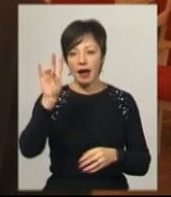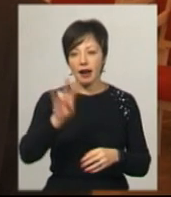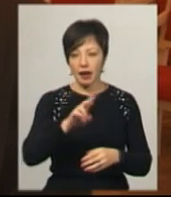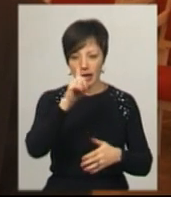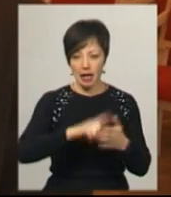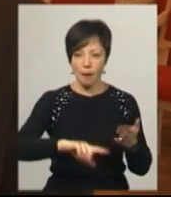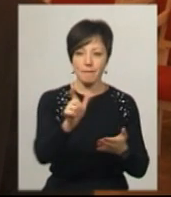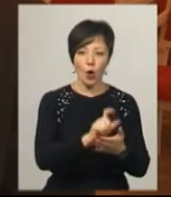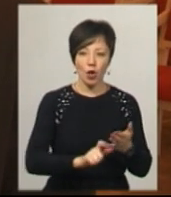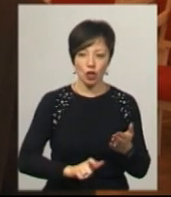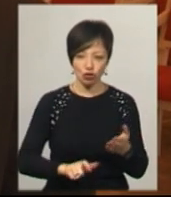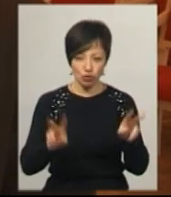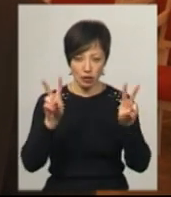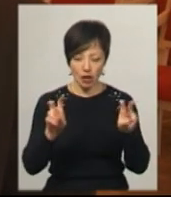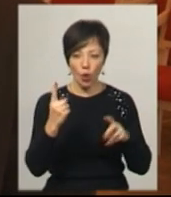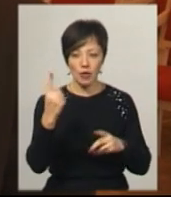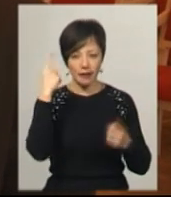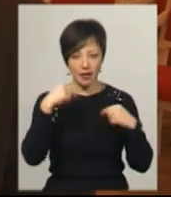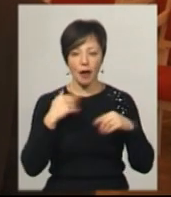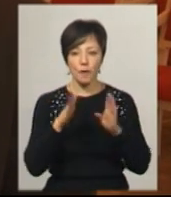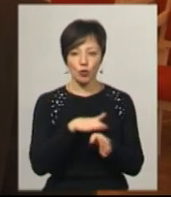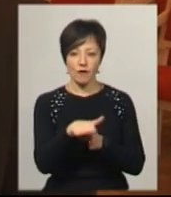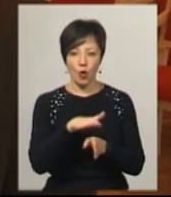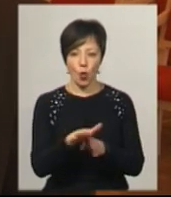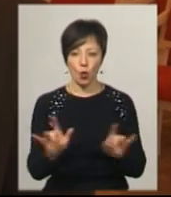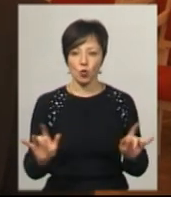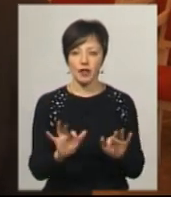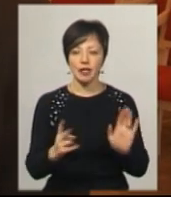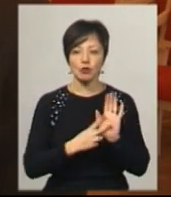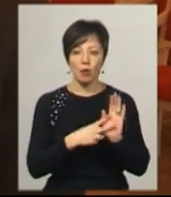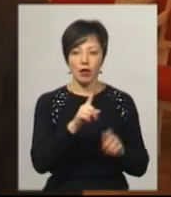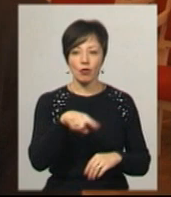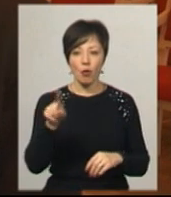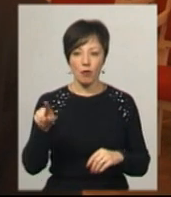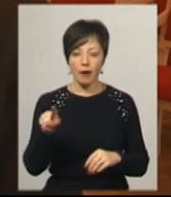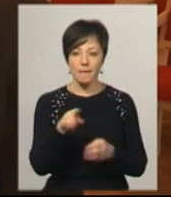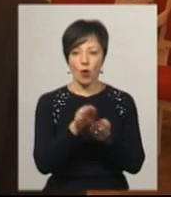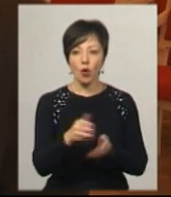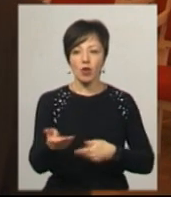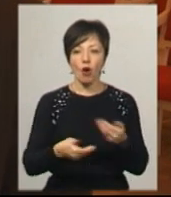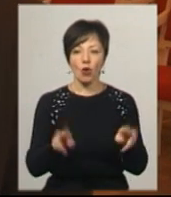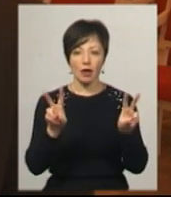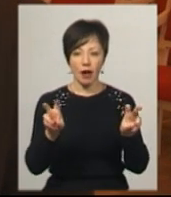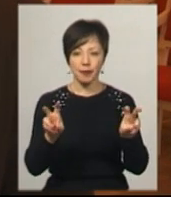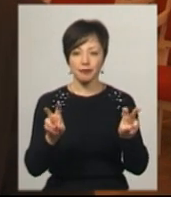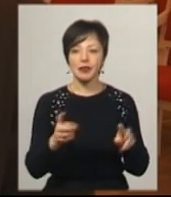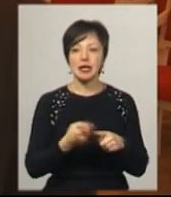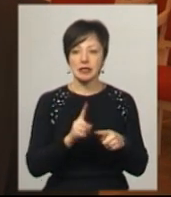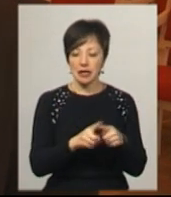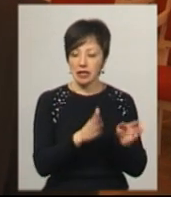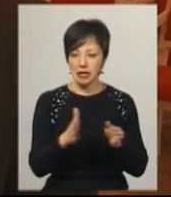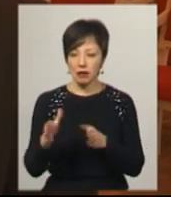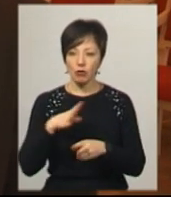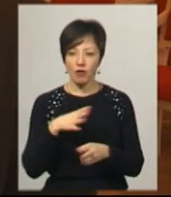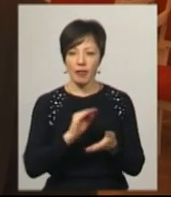поетичні», один твір з якого я буду грати. Це сьомий номер «Похоронна ходьба», і цей цикл написаний